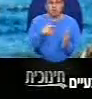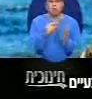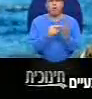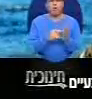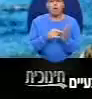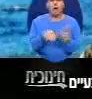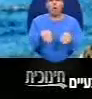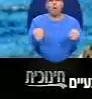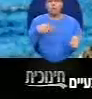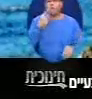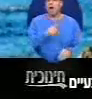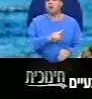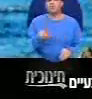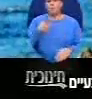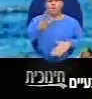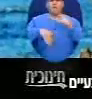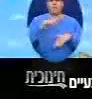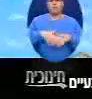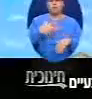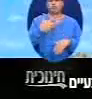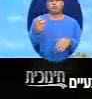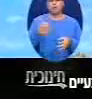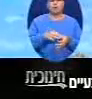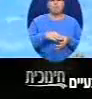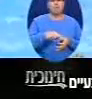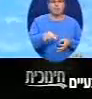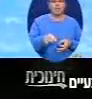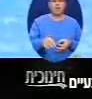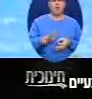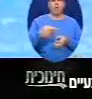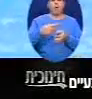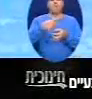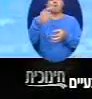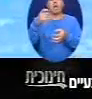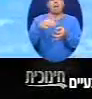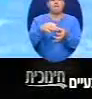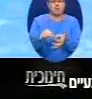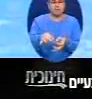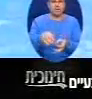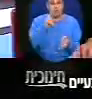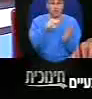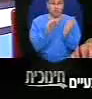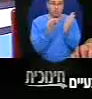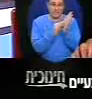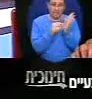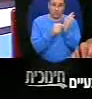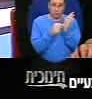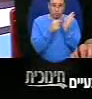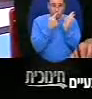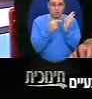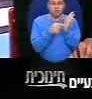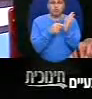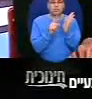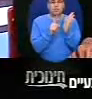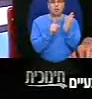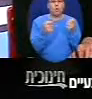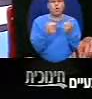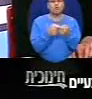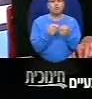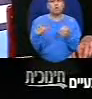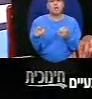היום, שאומר שאסור לבנות 300 מטר מקו המים, 100 מטר מקו המים, יש בו סעיף קטן שאומר שהוא לא חל על תוכניות